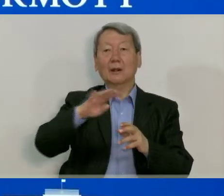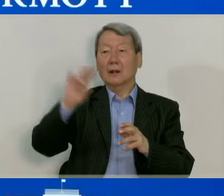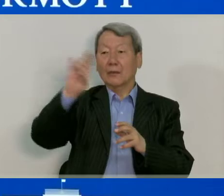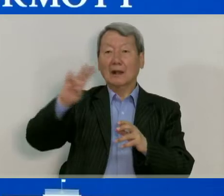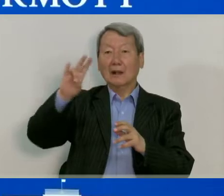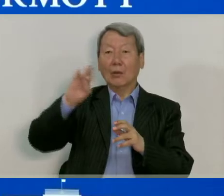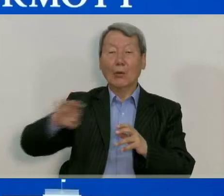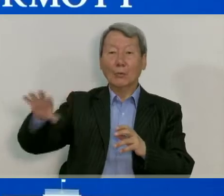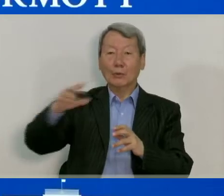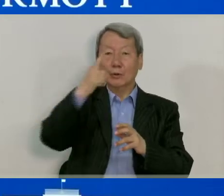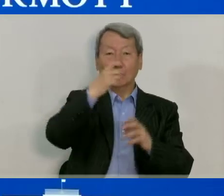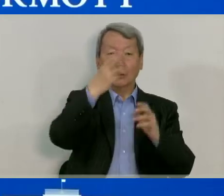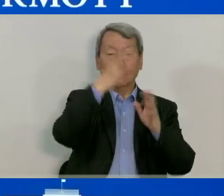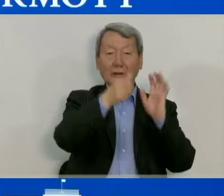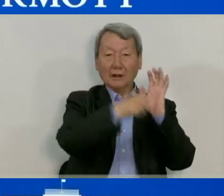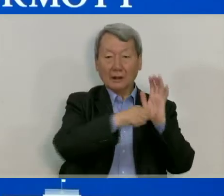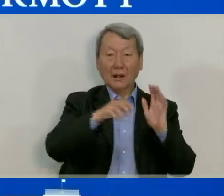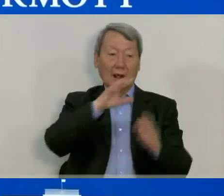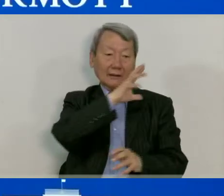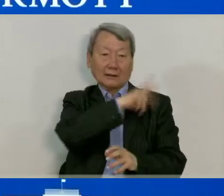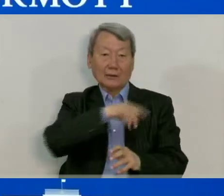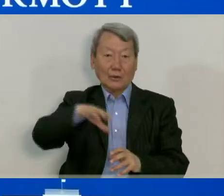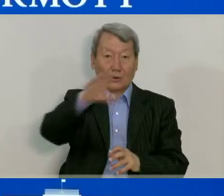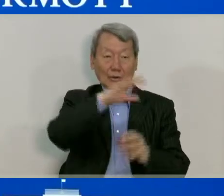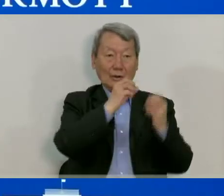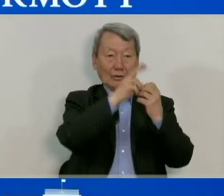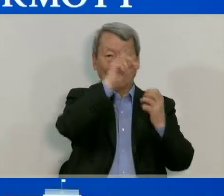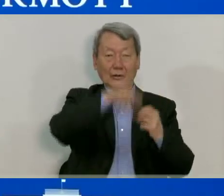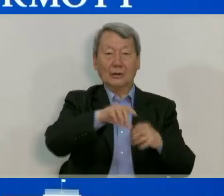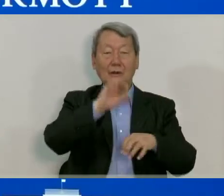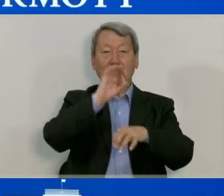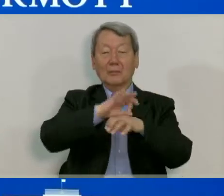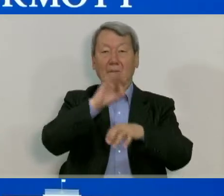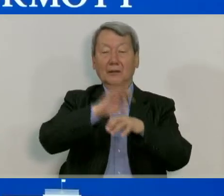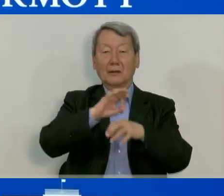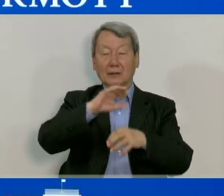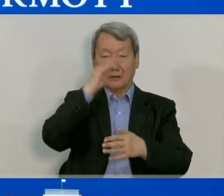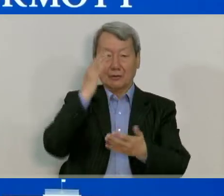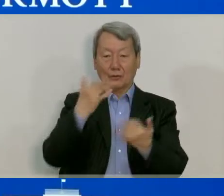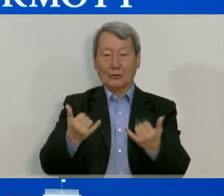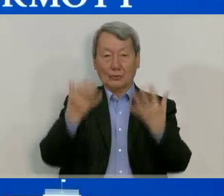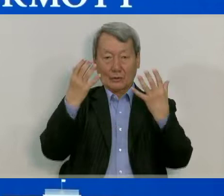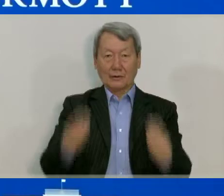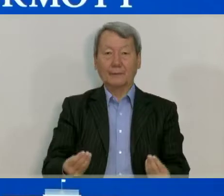Нарын областында 136, Ыскөл областында 12 учурга жетти.